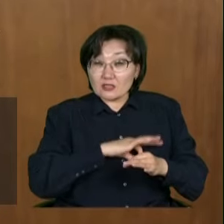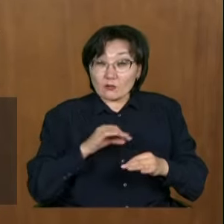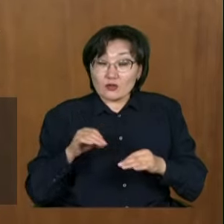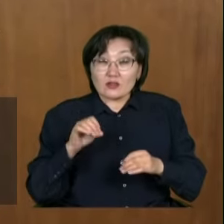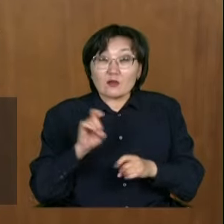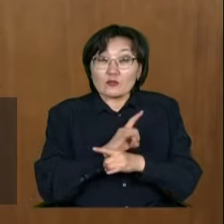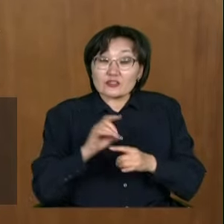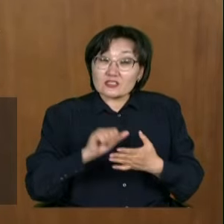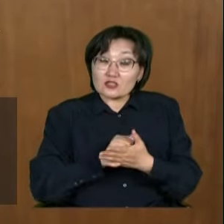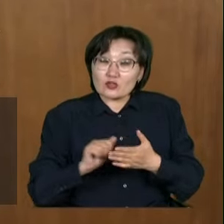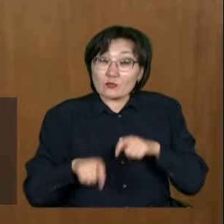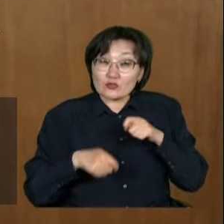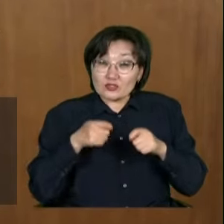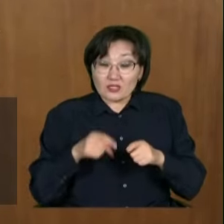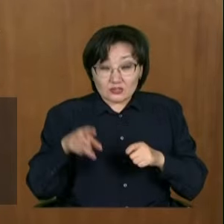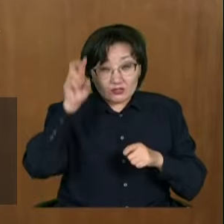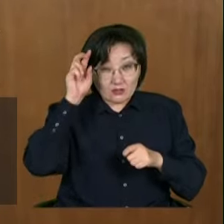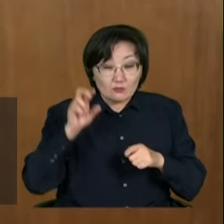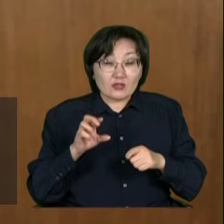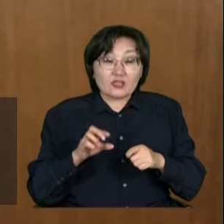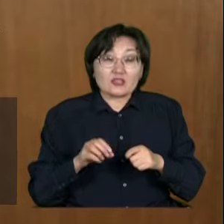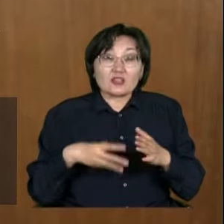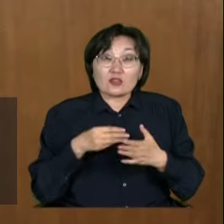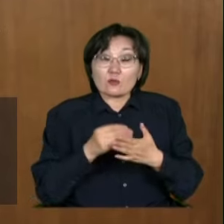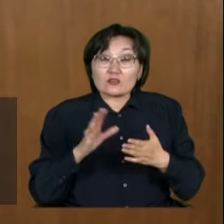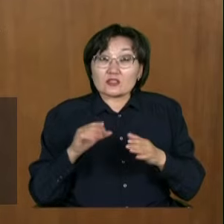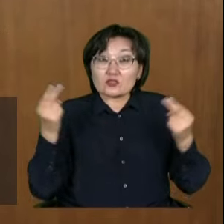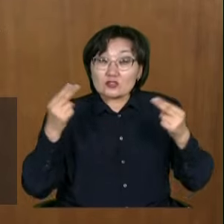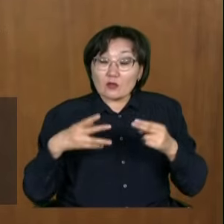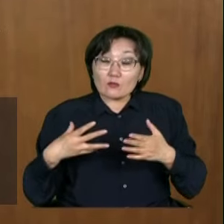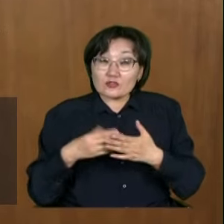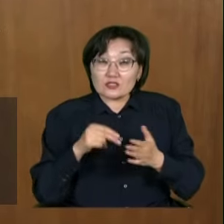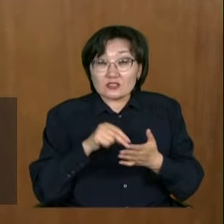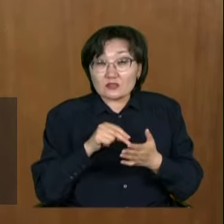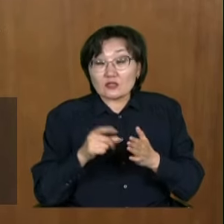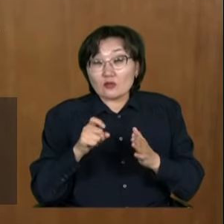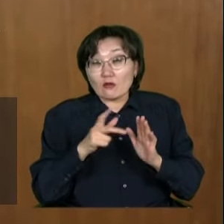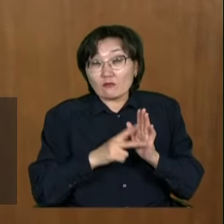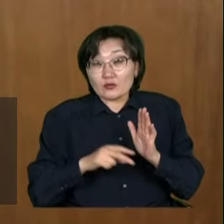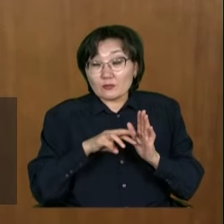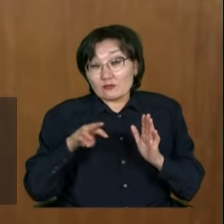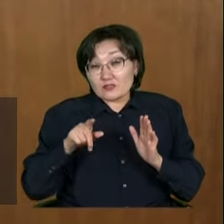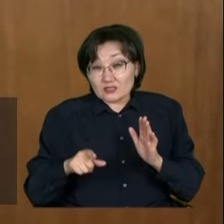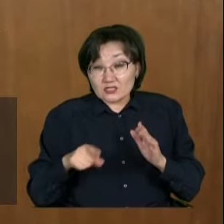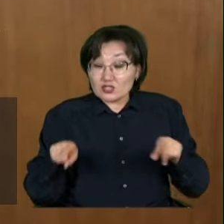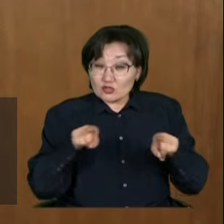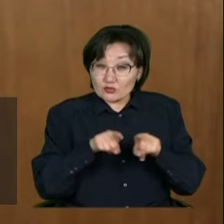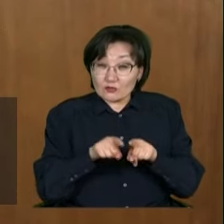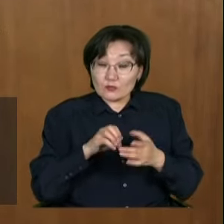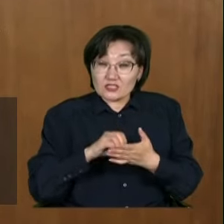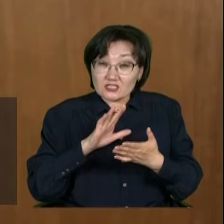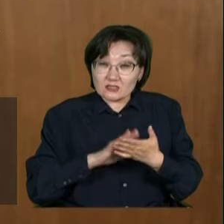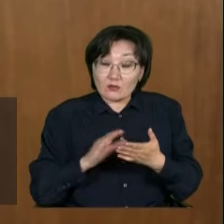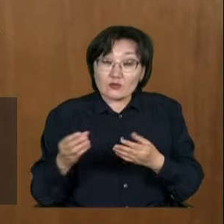поддельных документов, что причинило ущерб государству в виде неуплаченных таможенных платежей на сумму 180 миллионов тенге, а также